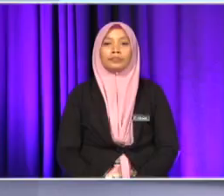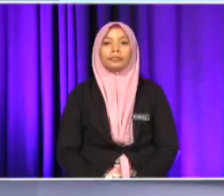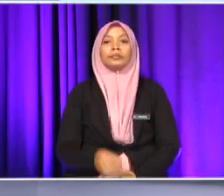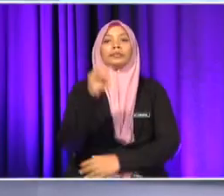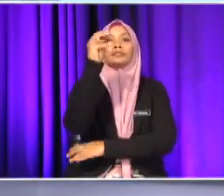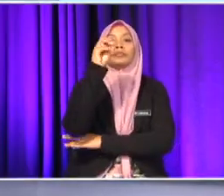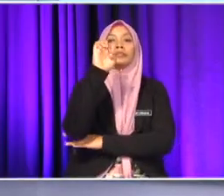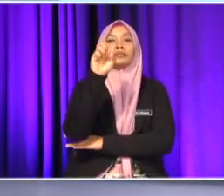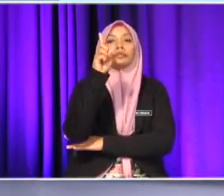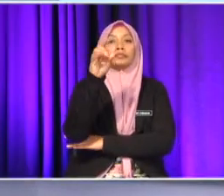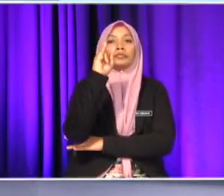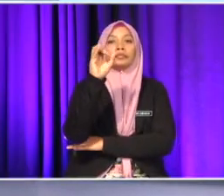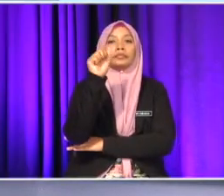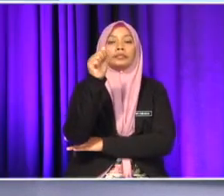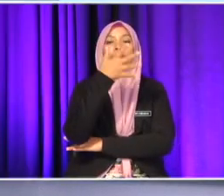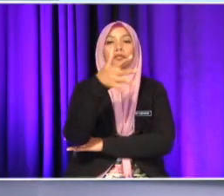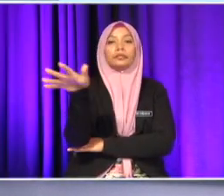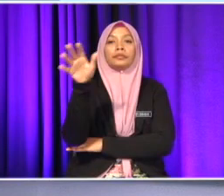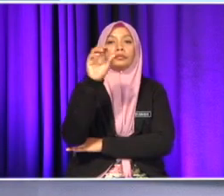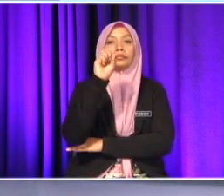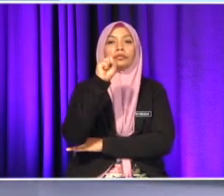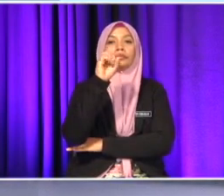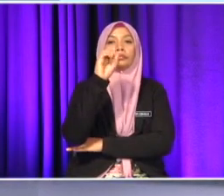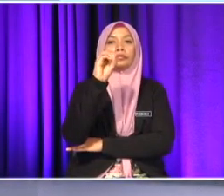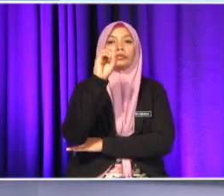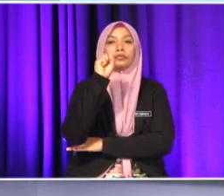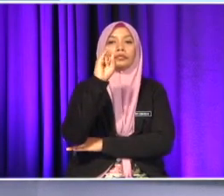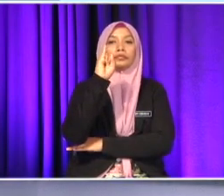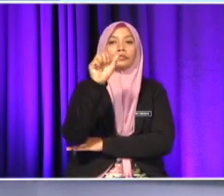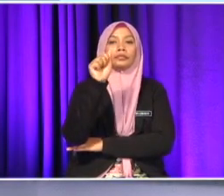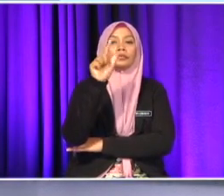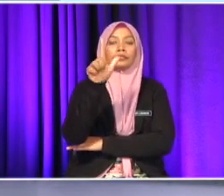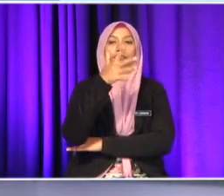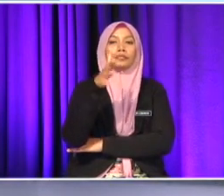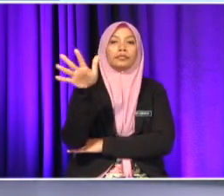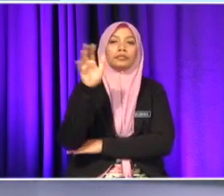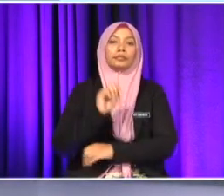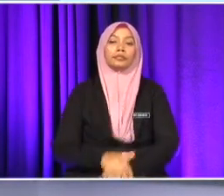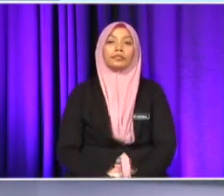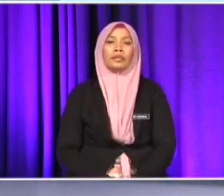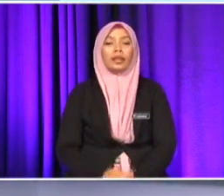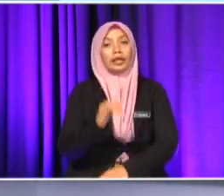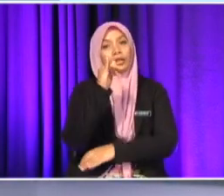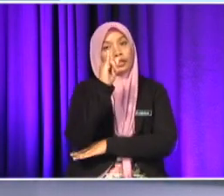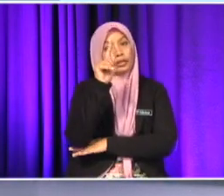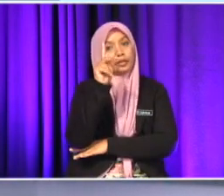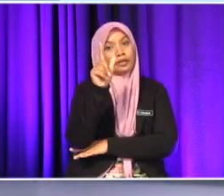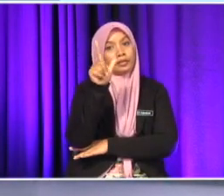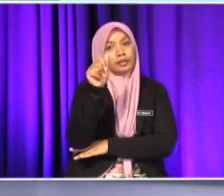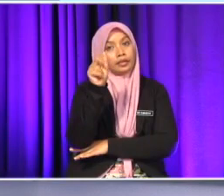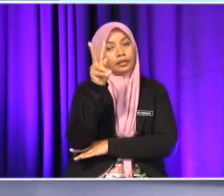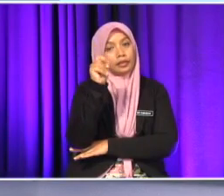kalau kita tengok zaman sekarang pukul kita buka email kita guys banyak saja iklan-iklan kata image seperti kita Oh beli ini dapat